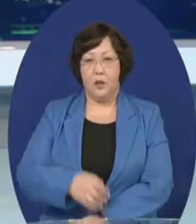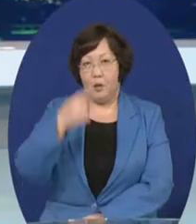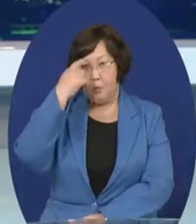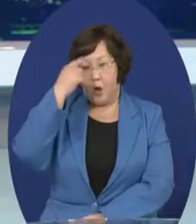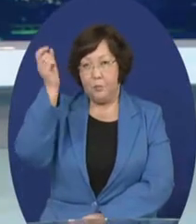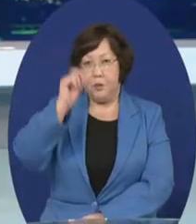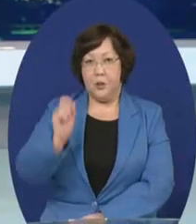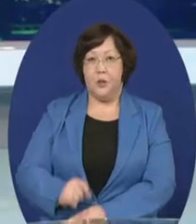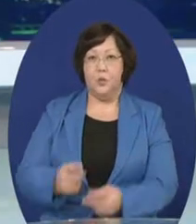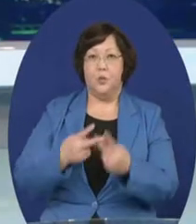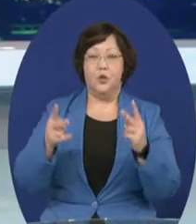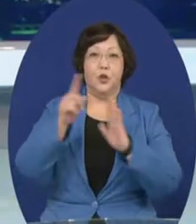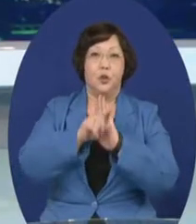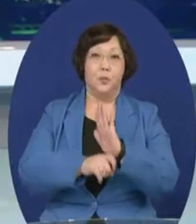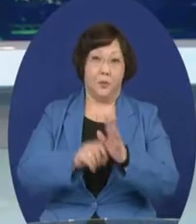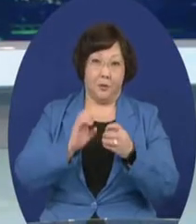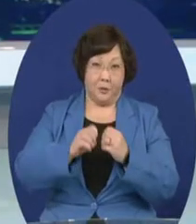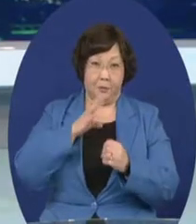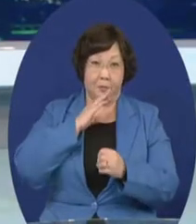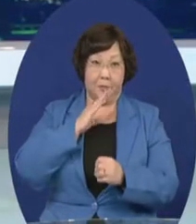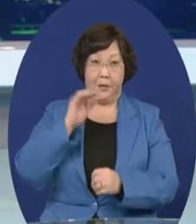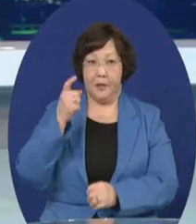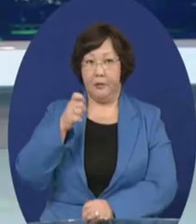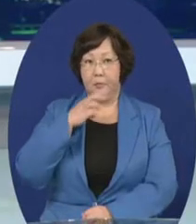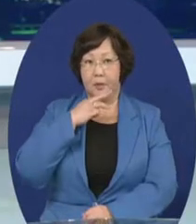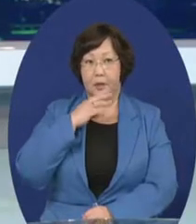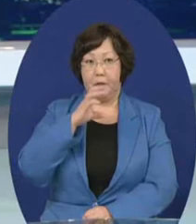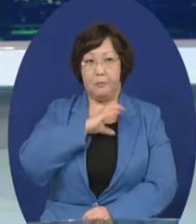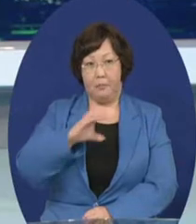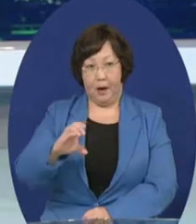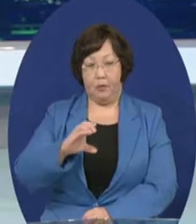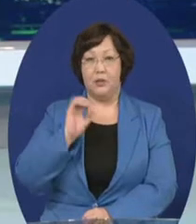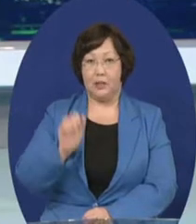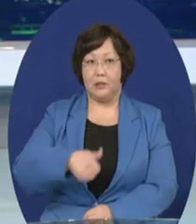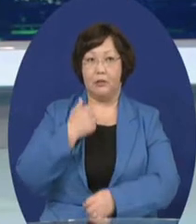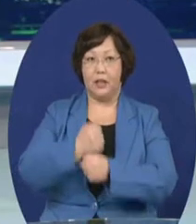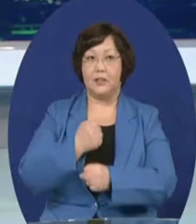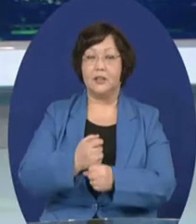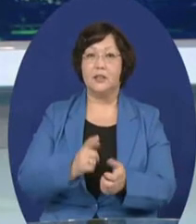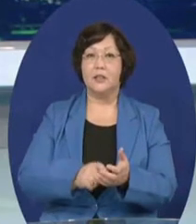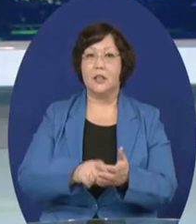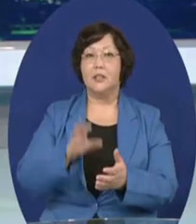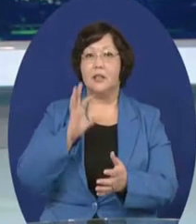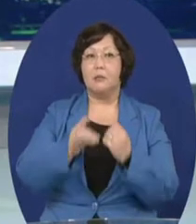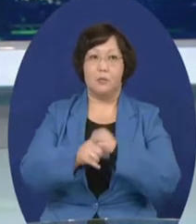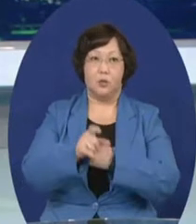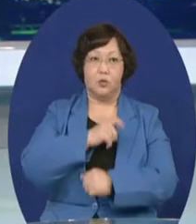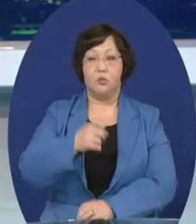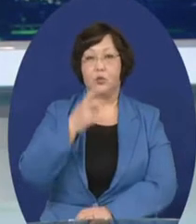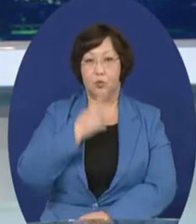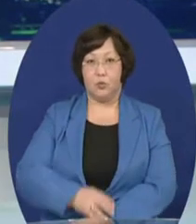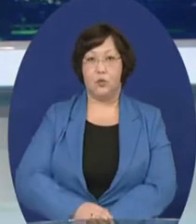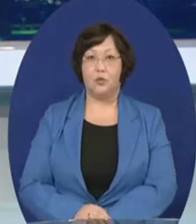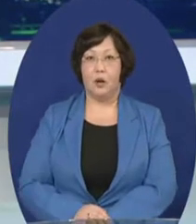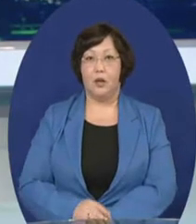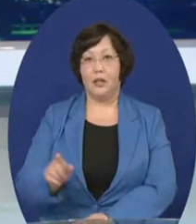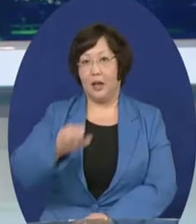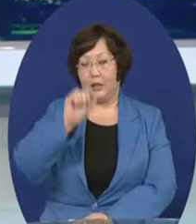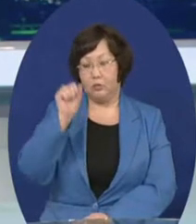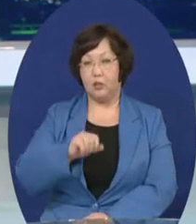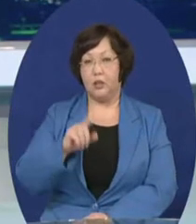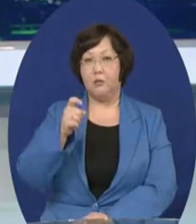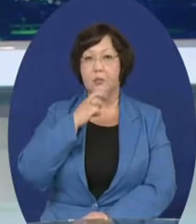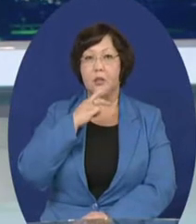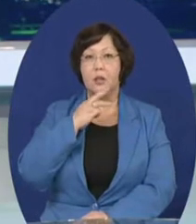За Монгол төчхийн үндэсний хөтөлбөрийг хэрэгжүүлэхэд хэвлэл мэдээллийн байгууллагуудын үүрэг оролцоог нэмэгдүүлэх шаардлагатай гэж салбарын мэргэжилтнүүд үзэж байна. Тухайн асуудлаар